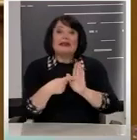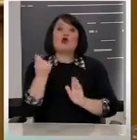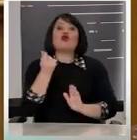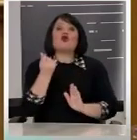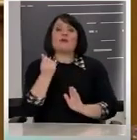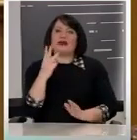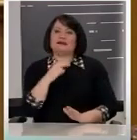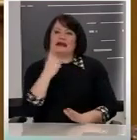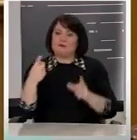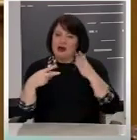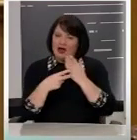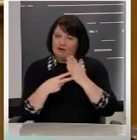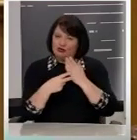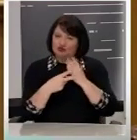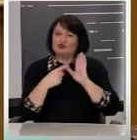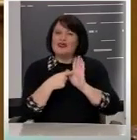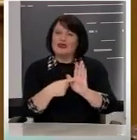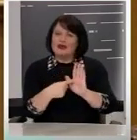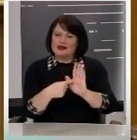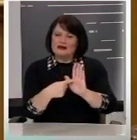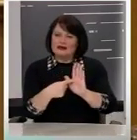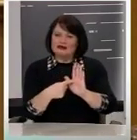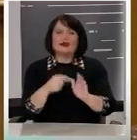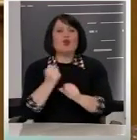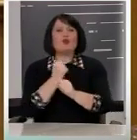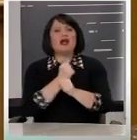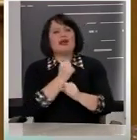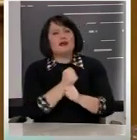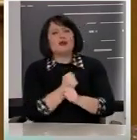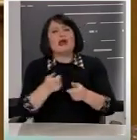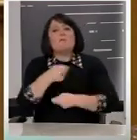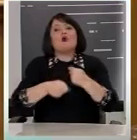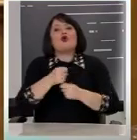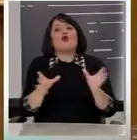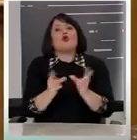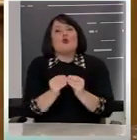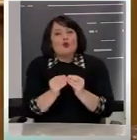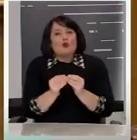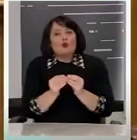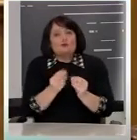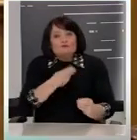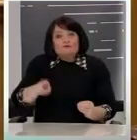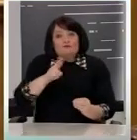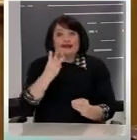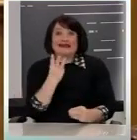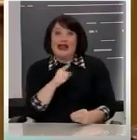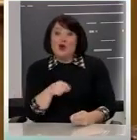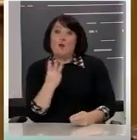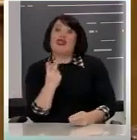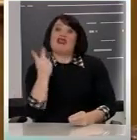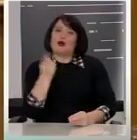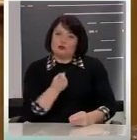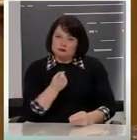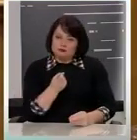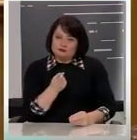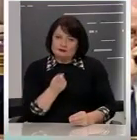31 Αυγούστου, ο δείκτης κύκλου εργασίων στο λιανικό εμπόριο ετήσια αύξηση 3,2.